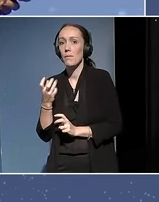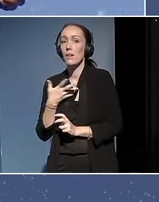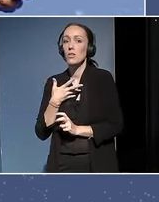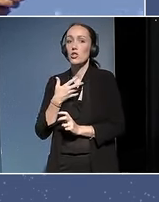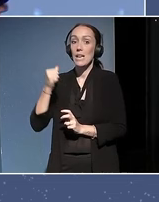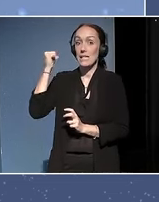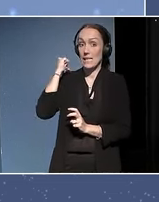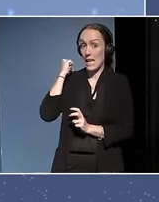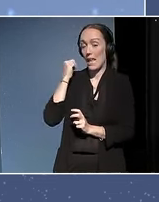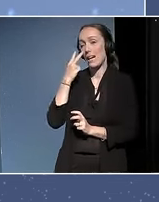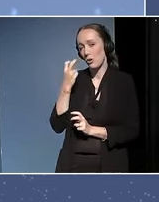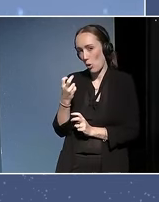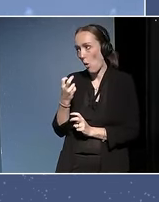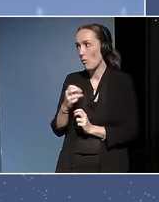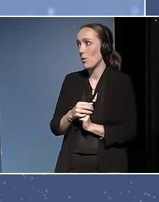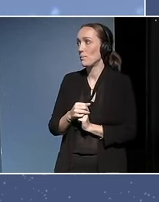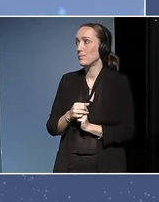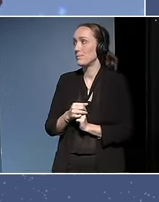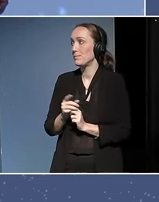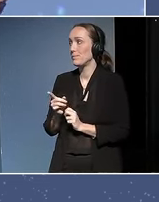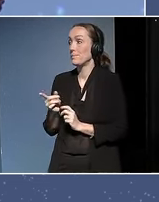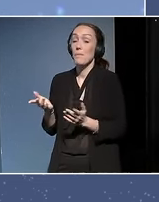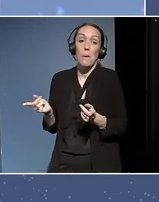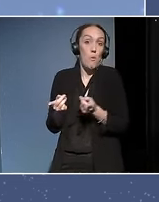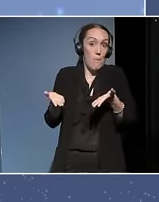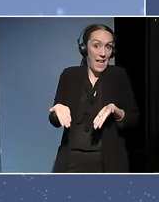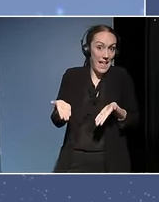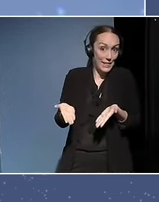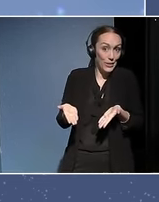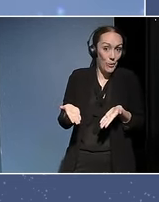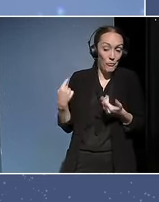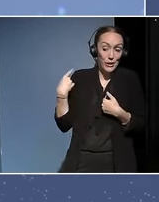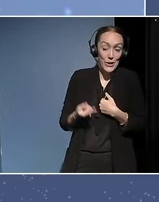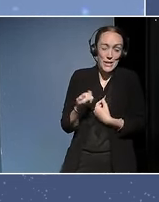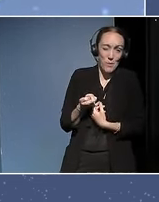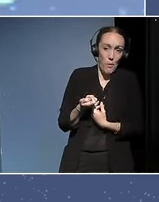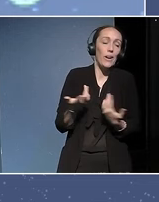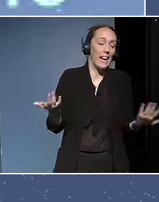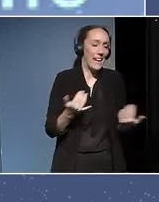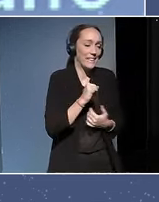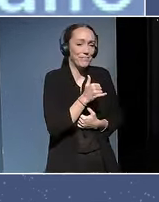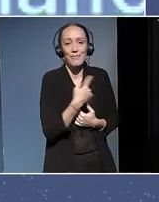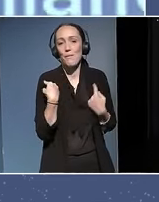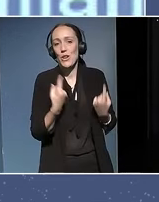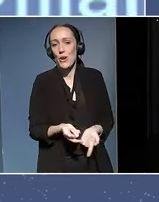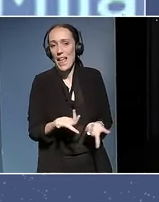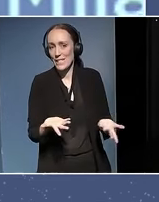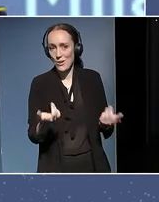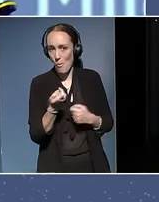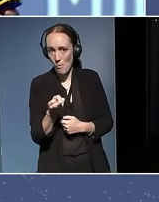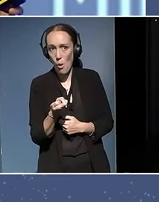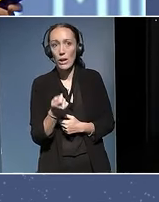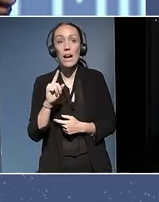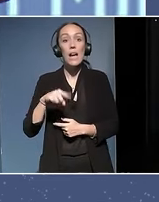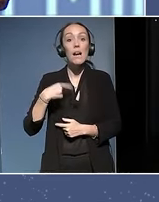pochissime per il momento troppo poche per il momento per il momento e poi però